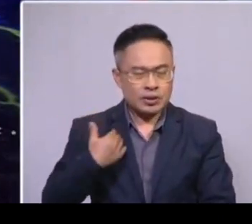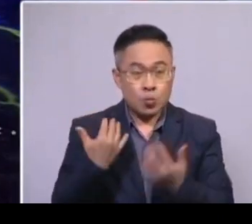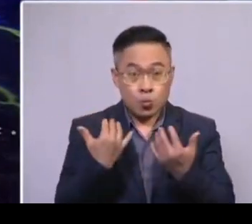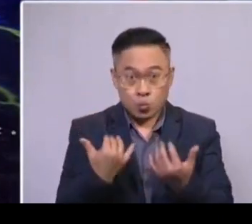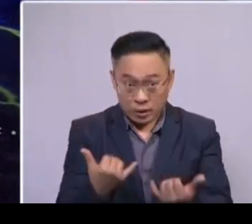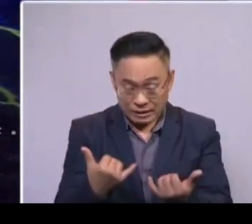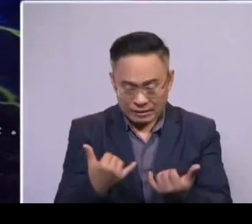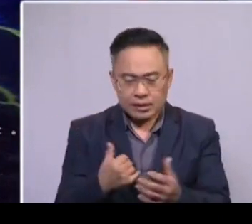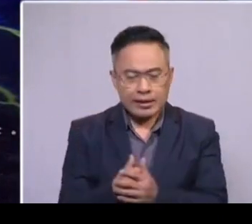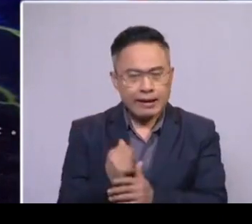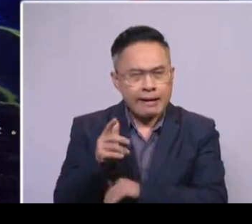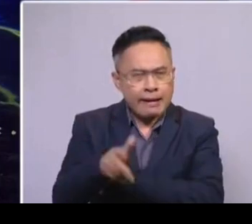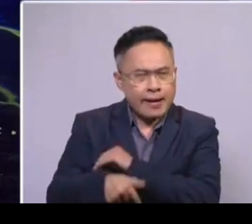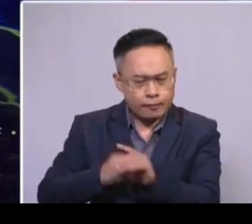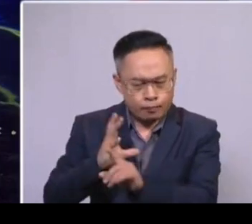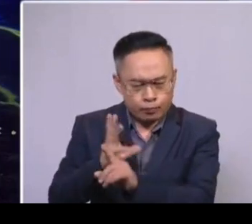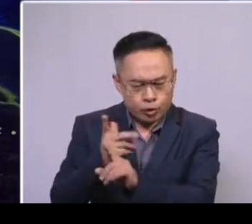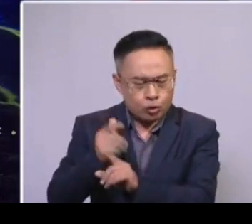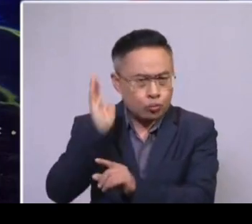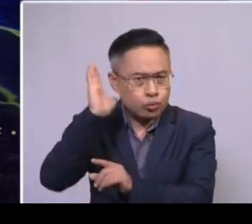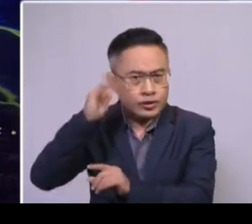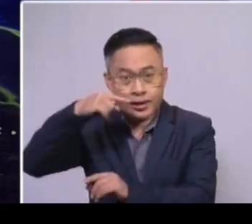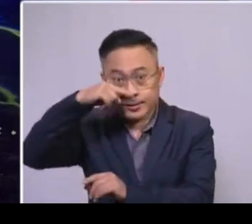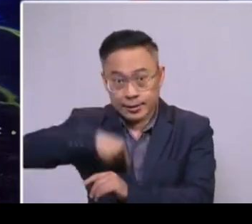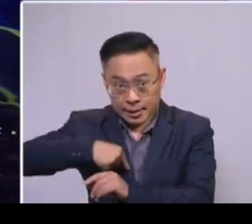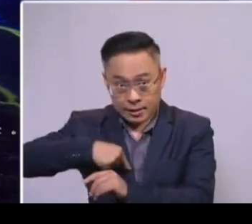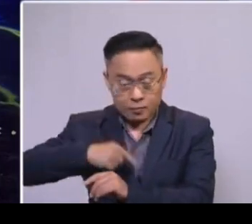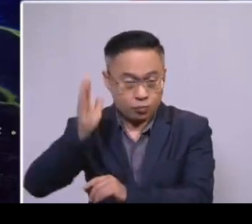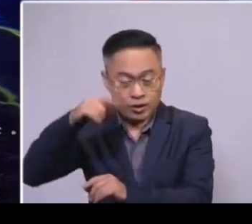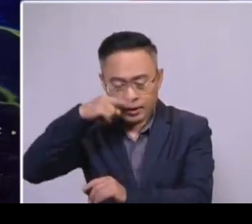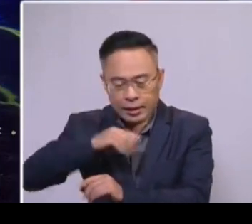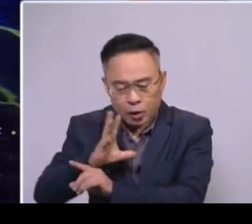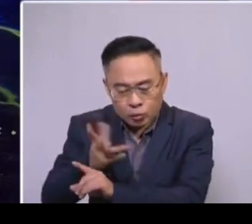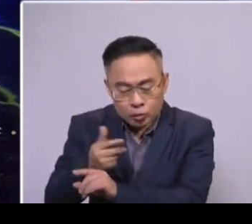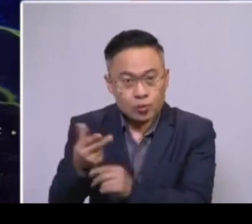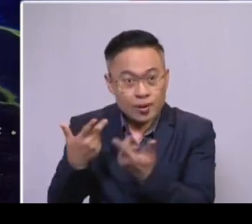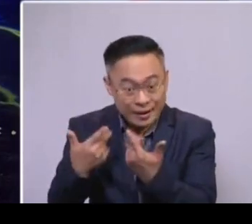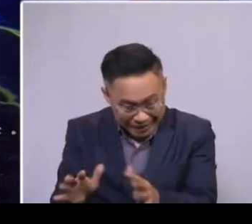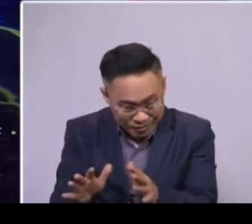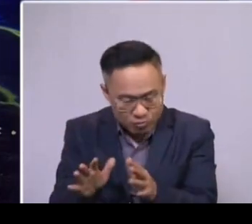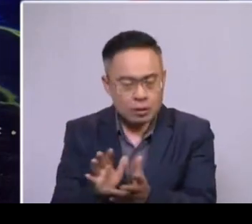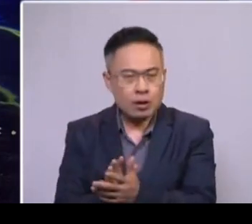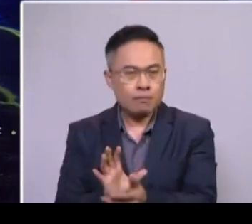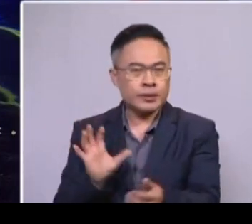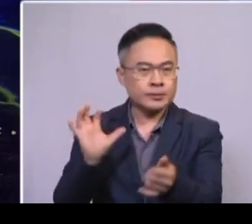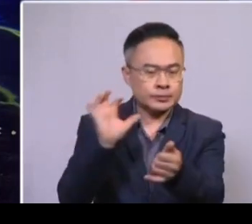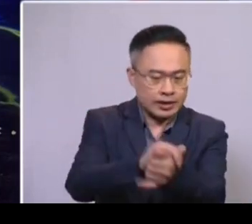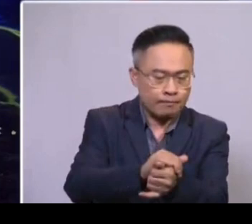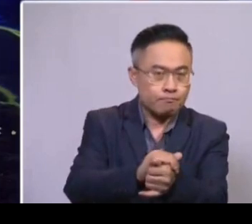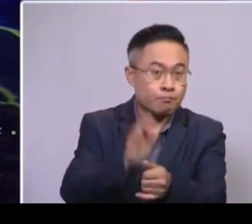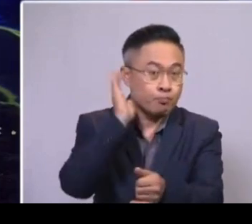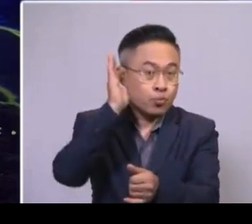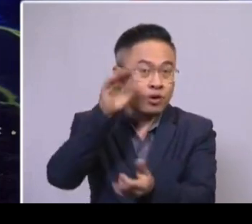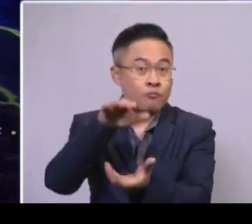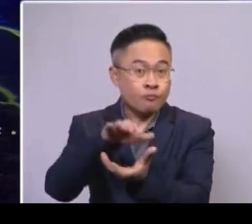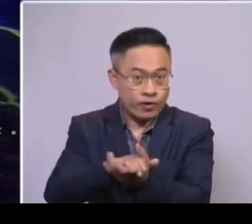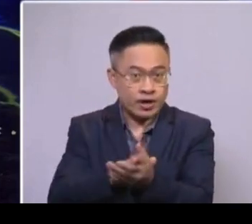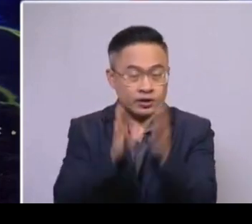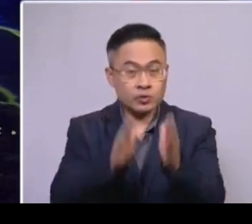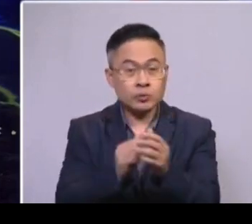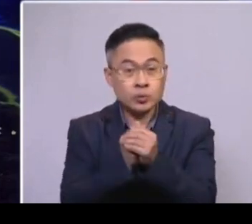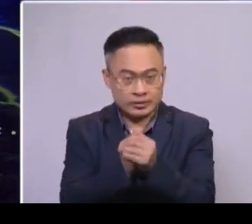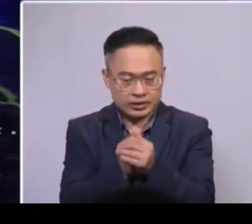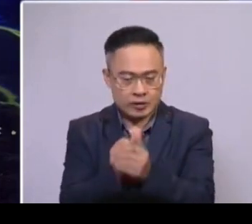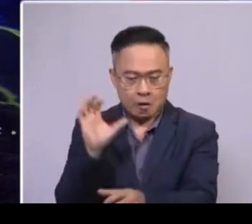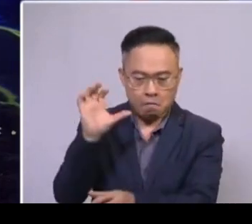เป็นชาวจีนไปเรียกค่าไถ่ถึง 4ล้านบาทซึ่งหลังจากที่จับตัวได้แล้วเนี่ยตัวน้ำเพชรเนี่ยสารภาพกับตำรวจบอกว่าแฟนชาวจีนของเธอ